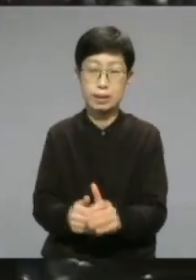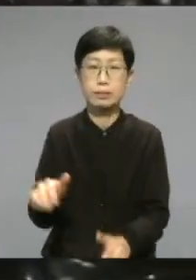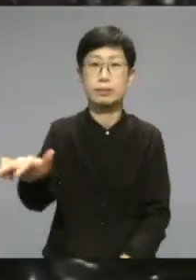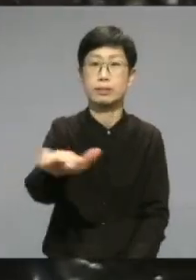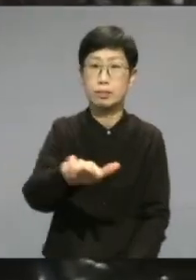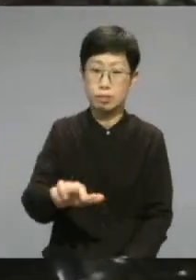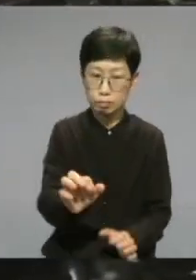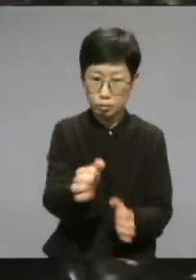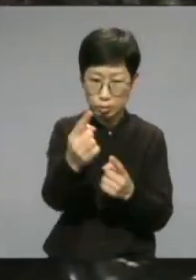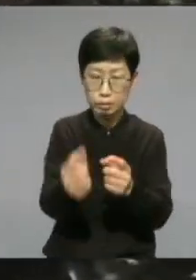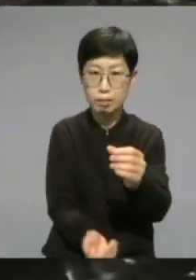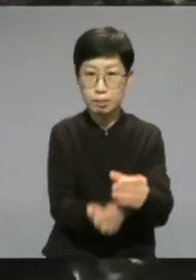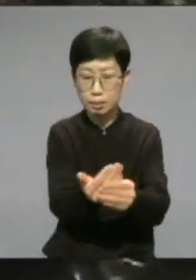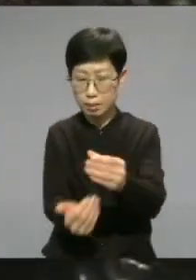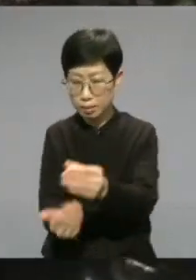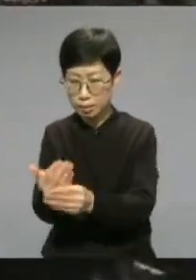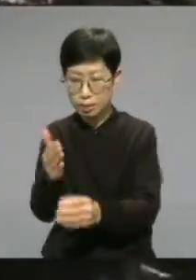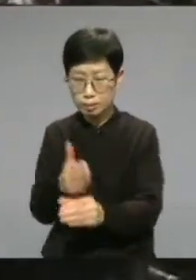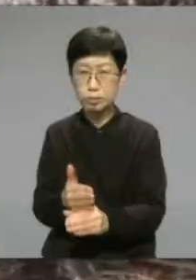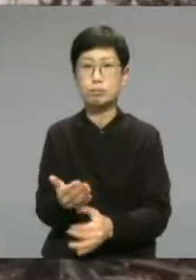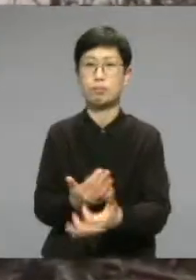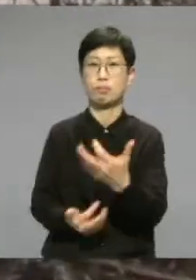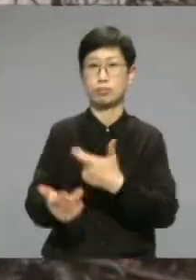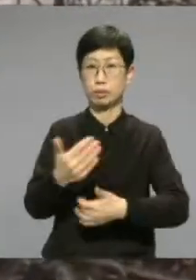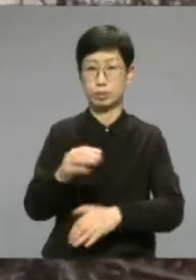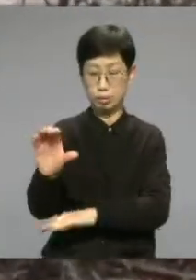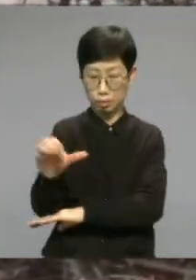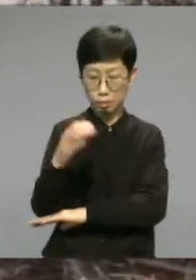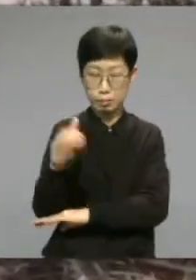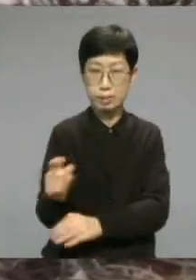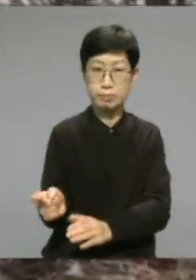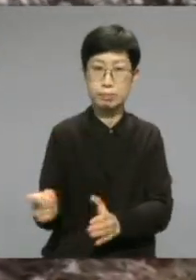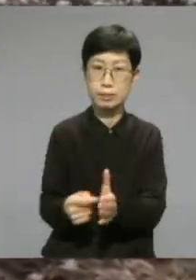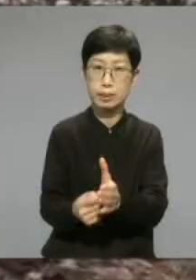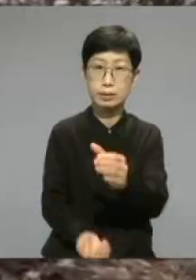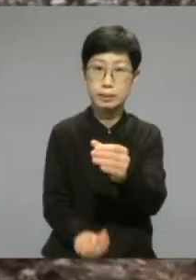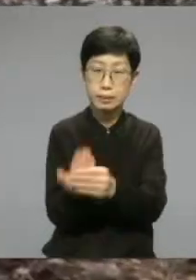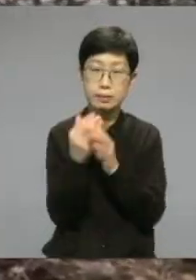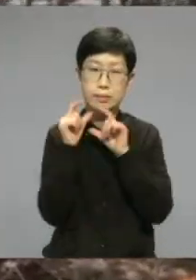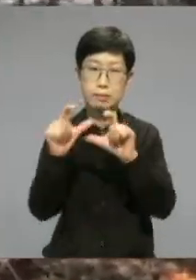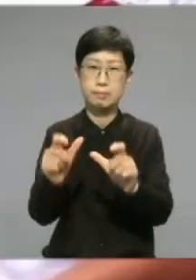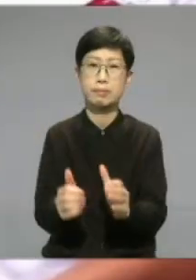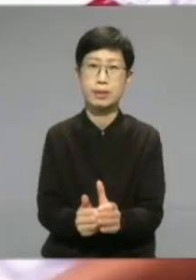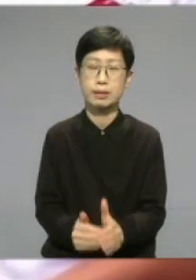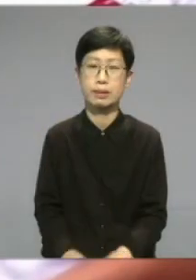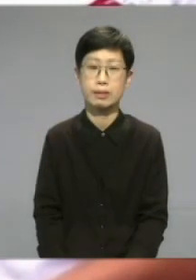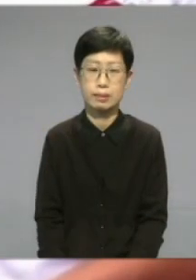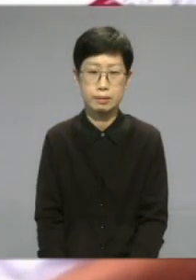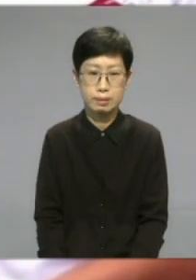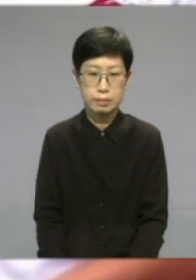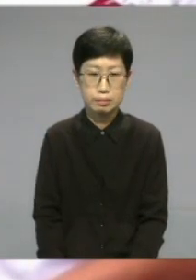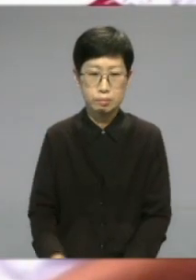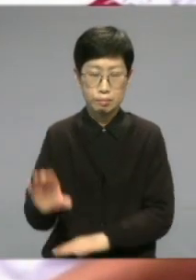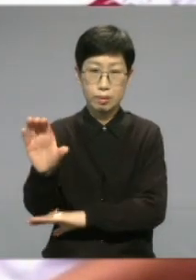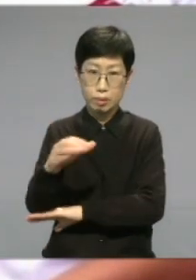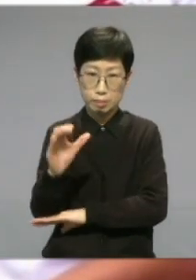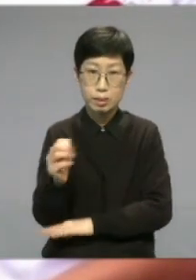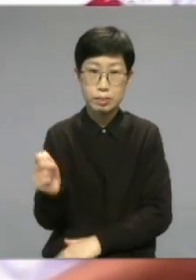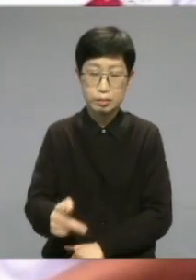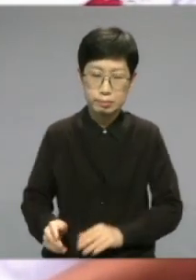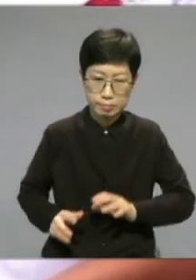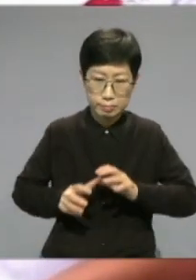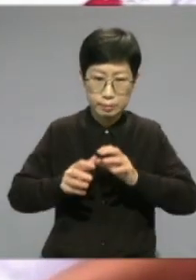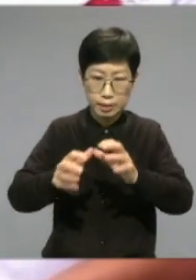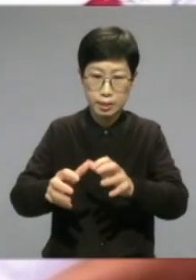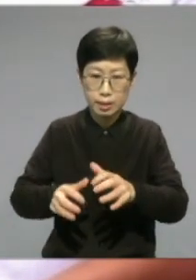전국에서 동시다발적으로 발생하고 있는 화재, 콜롬비아는 비상사태를 선포했습니다. Su presencia y cómo